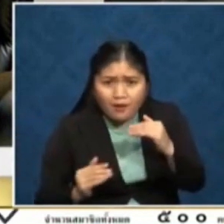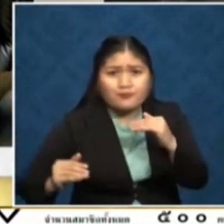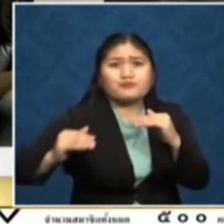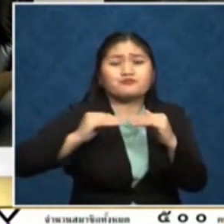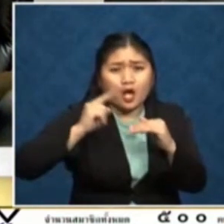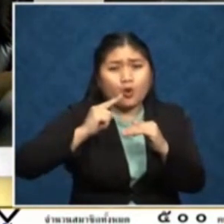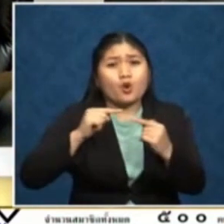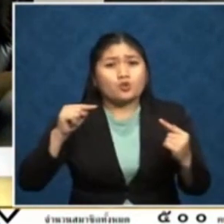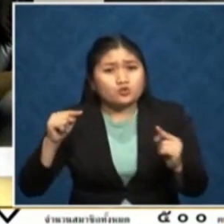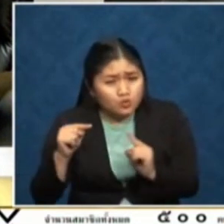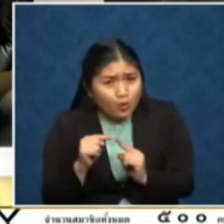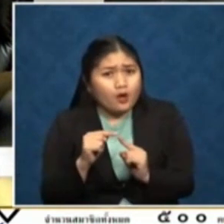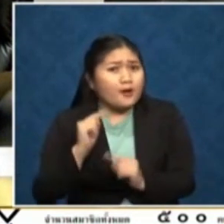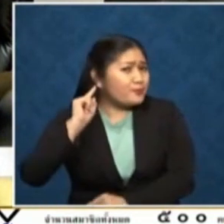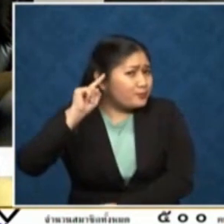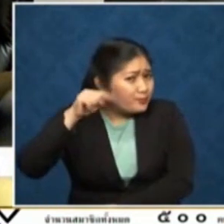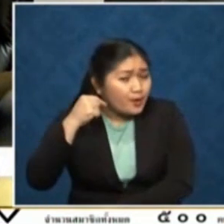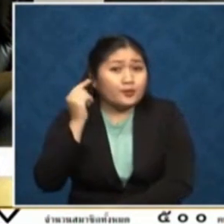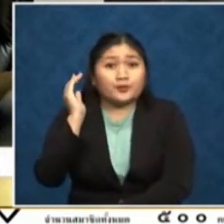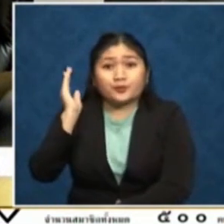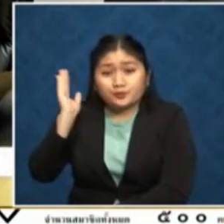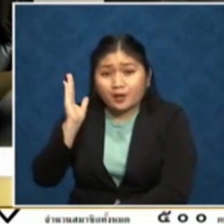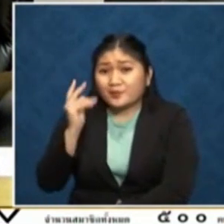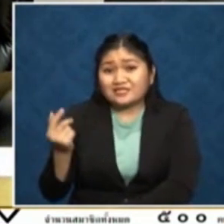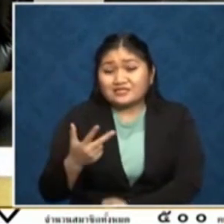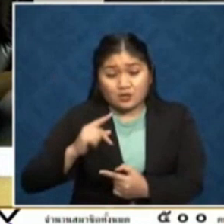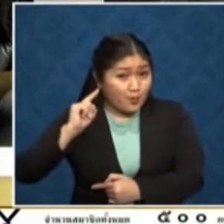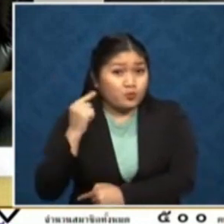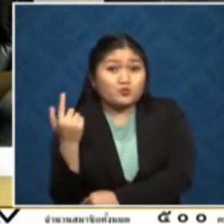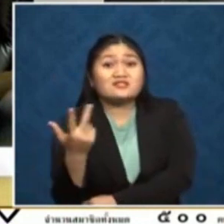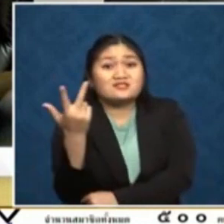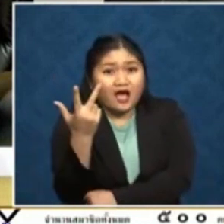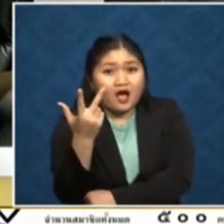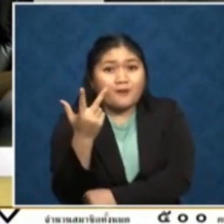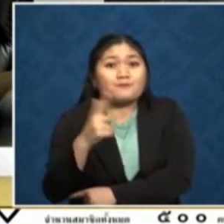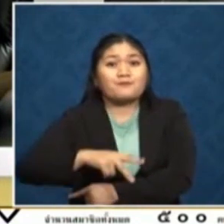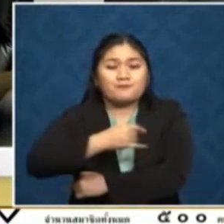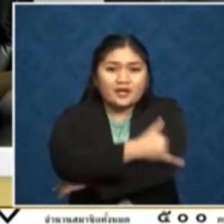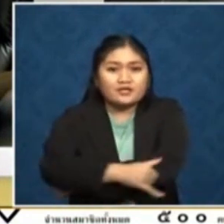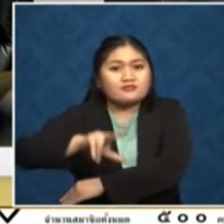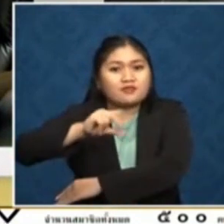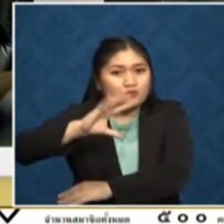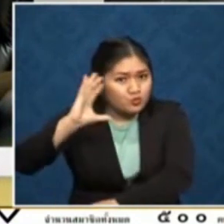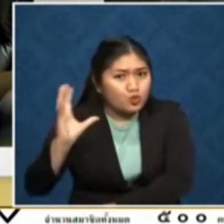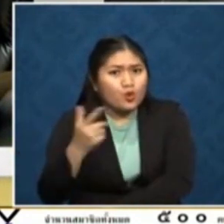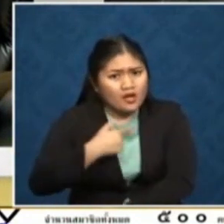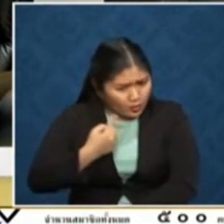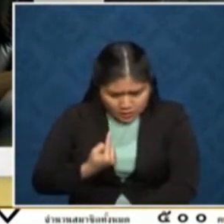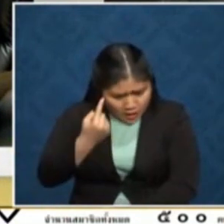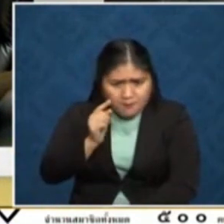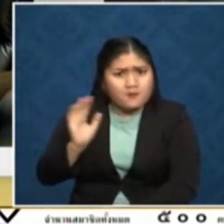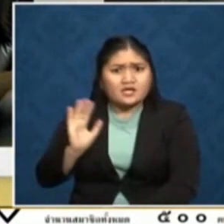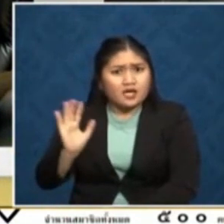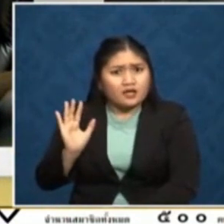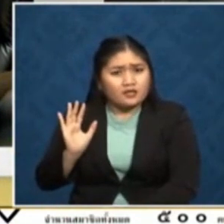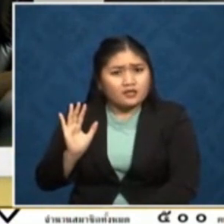ากหลายๆประเทศเลยนะครับมีมากกว่า30ประเทศนะครับที่ยอมรับความหลากหลายทางเพศและให้มีการระบุ